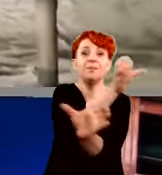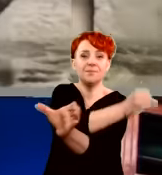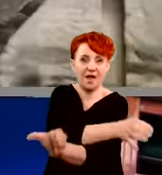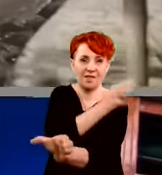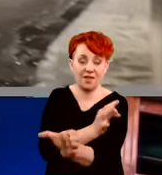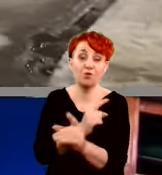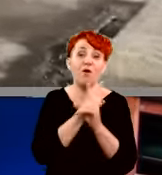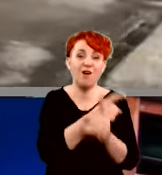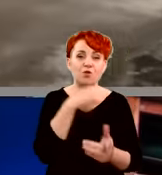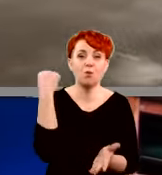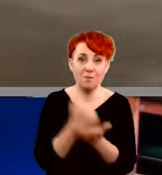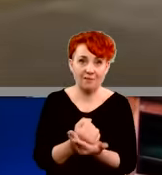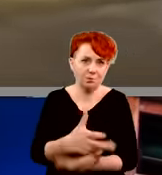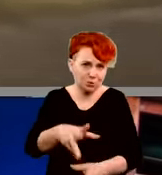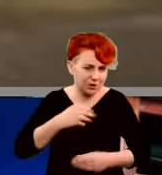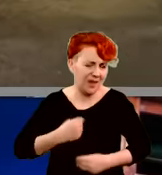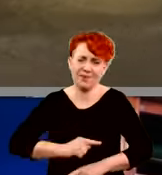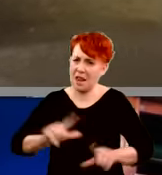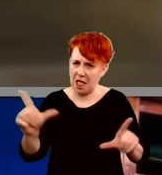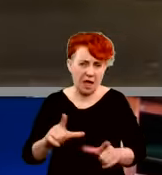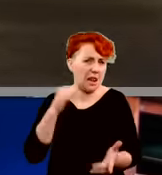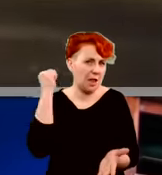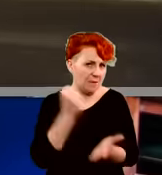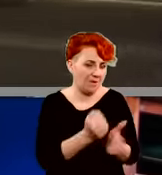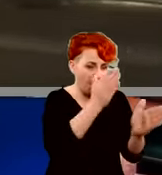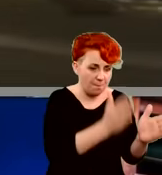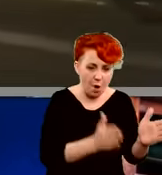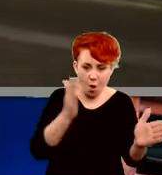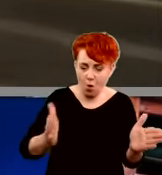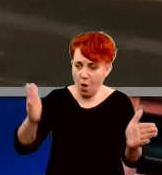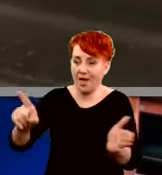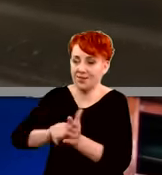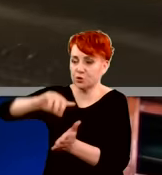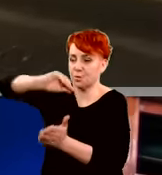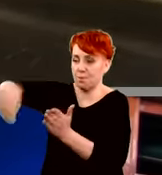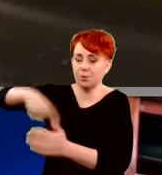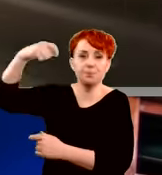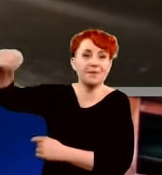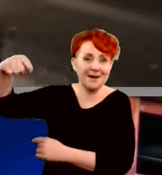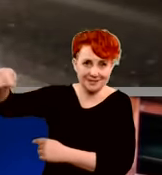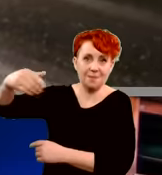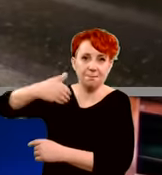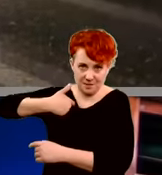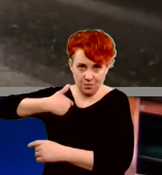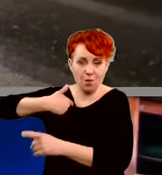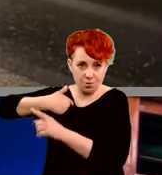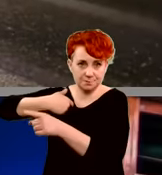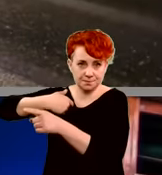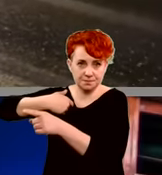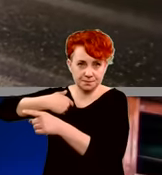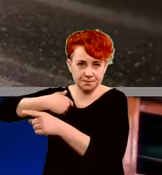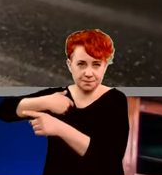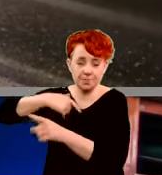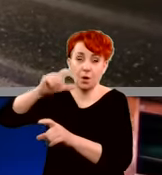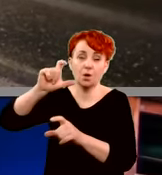zgodnie z prawem, który jest przyjęty legalnie, który przeszedł przez tą ścieżkę również z podpisem pana prezydenta Rzeczypospolitej, przyjęty jest w